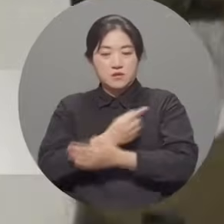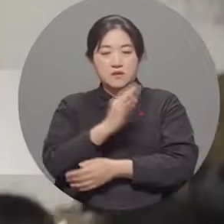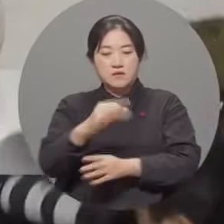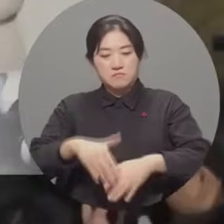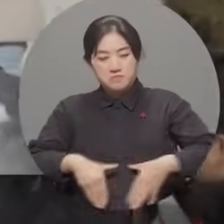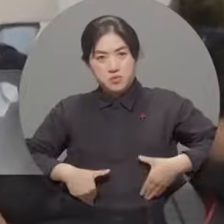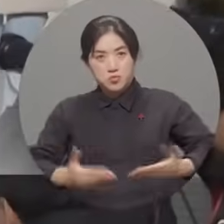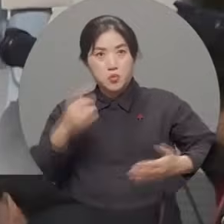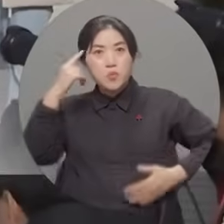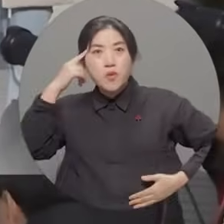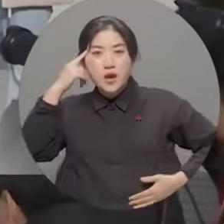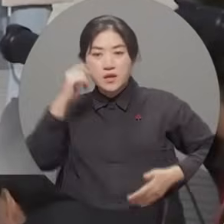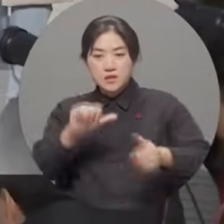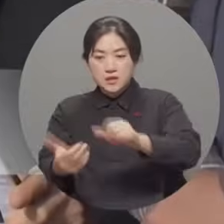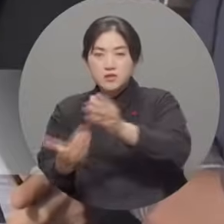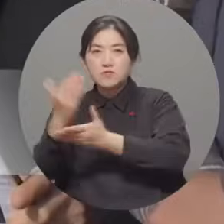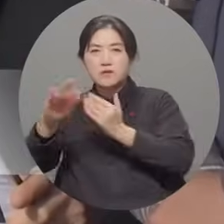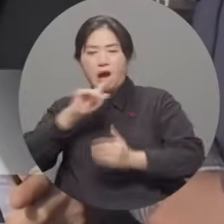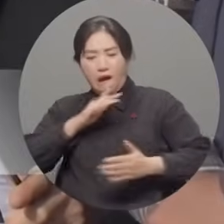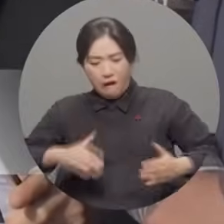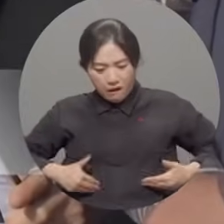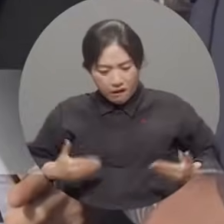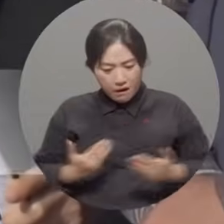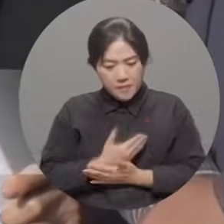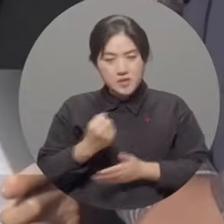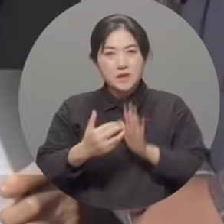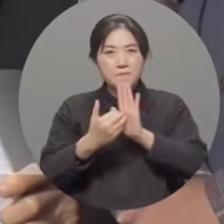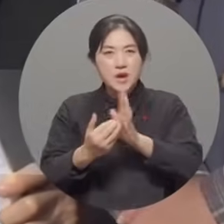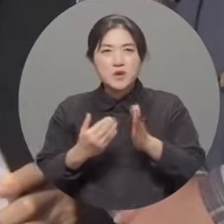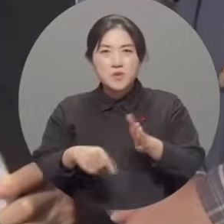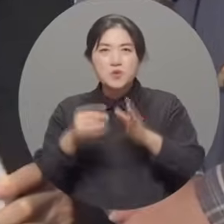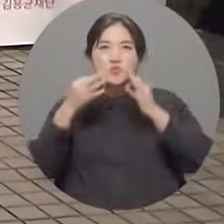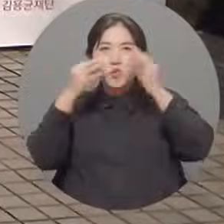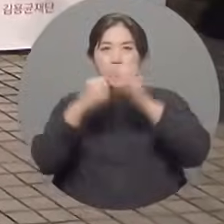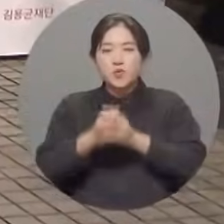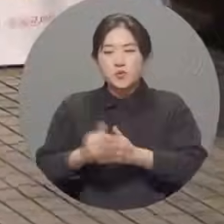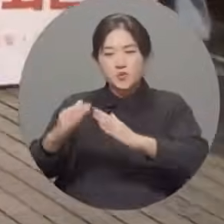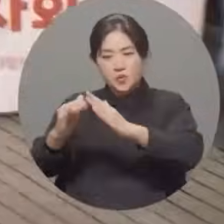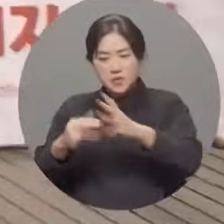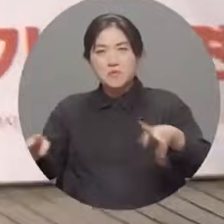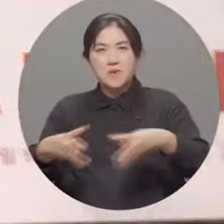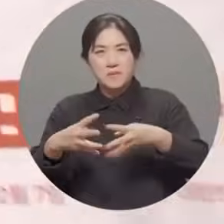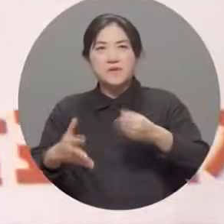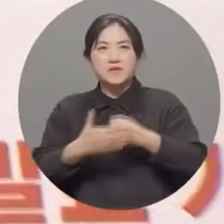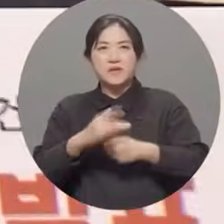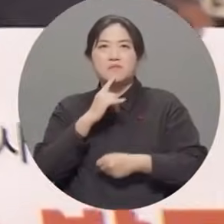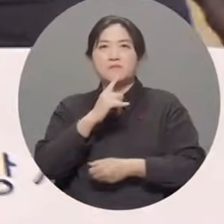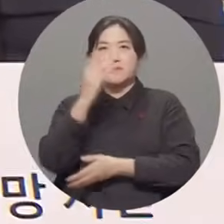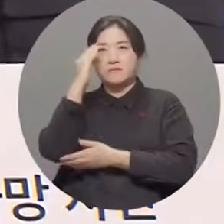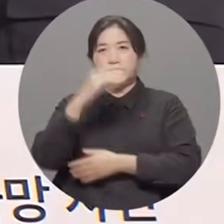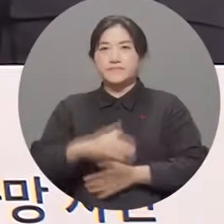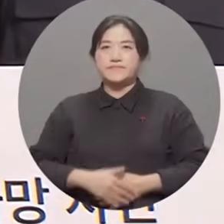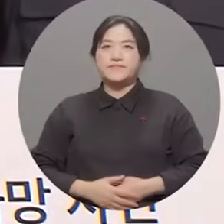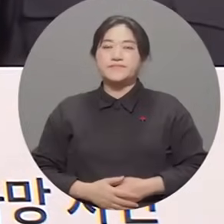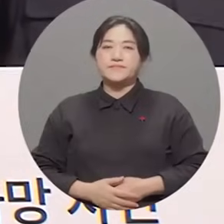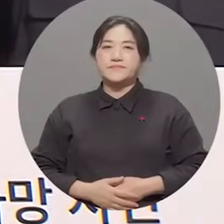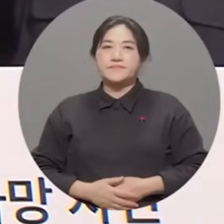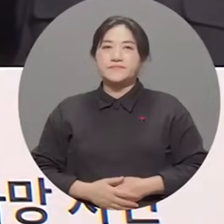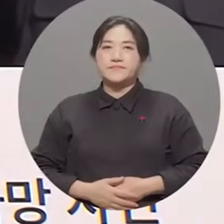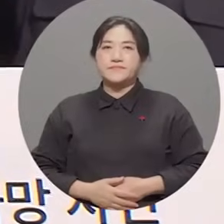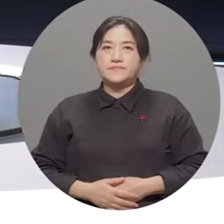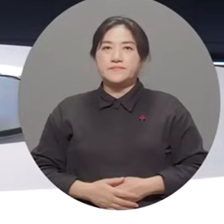이유는 사망사고 뒤 진지한 반성과 재발 방지 노력, 유족과 합의였습니다. MBC 뉴스 김상훈입니다.